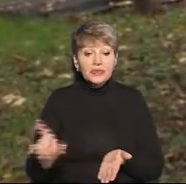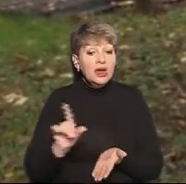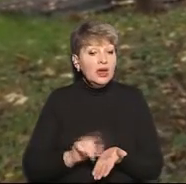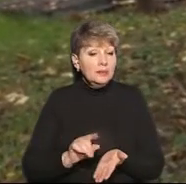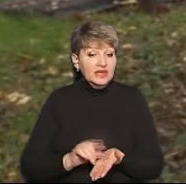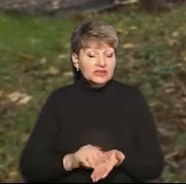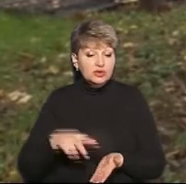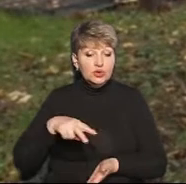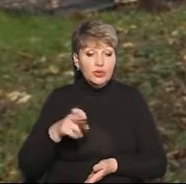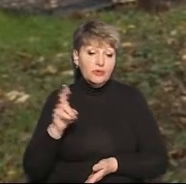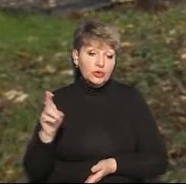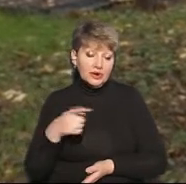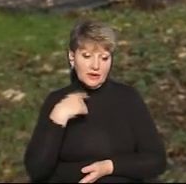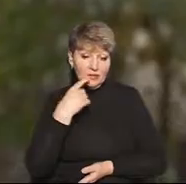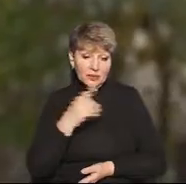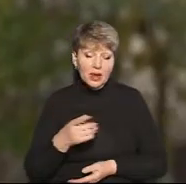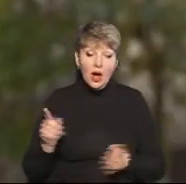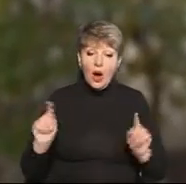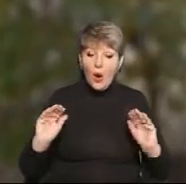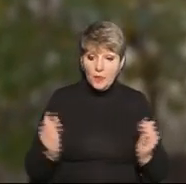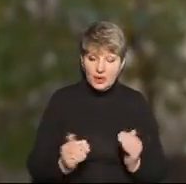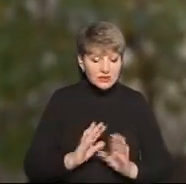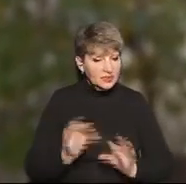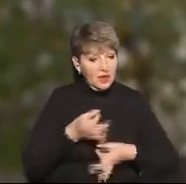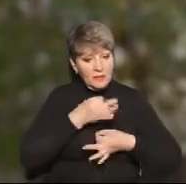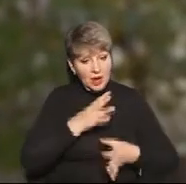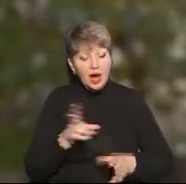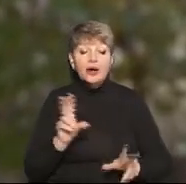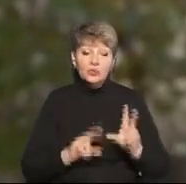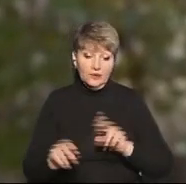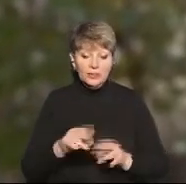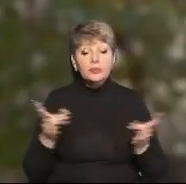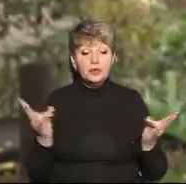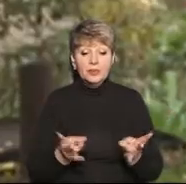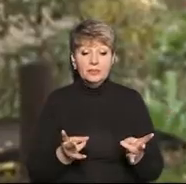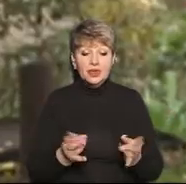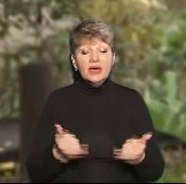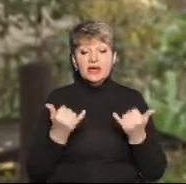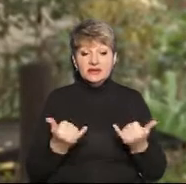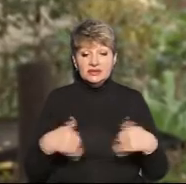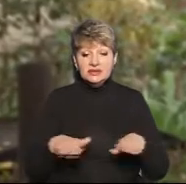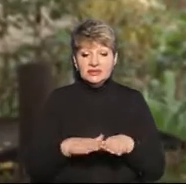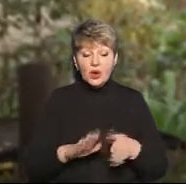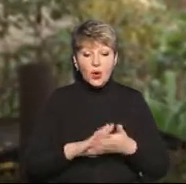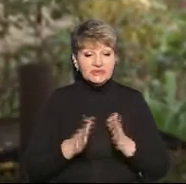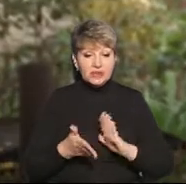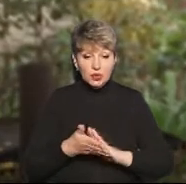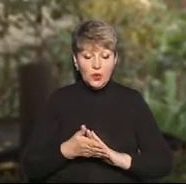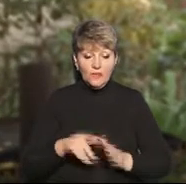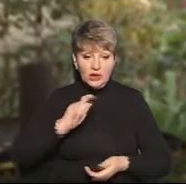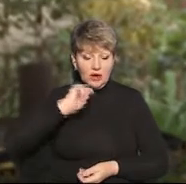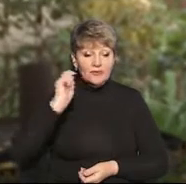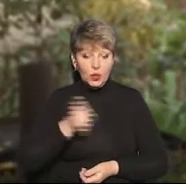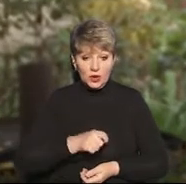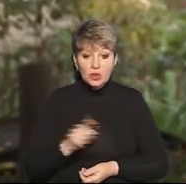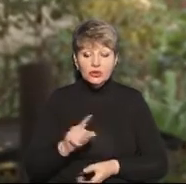з Ватутіного Любов Бондаренко каже, хоч обмеження їй не подобаються, але вважає їх необхідними. Зараз така обстановка в